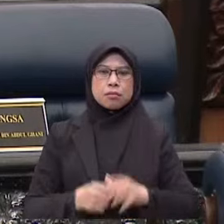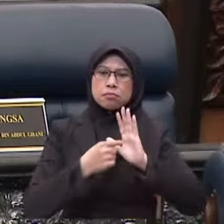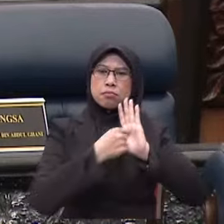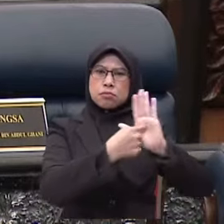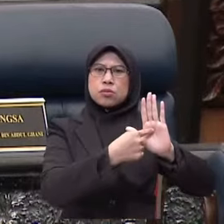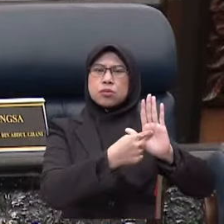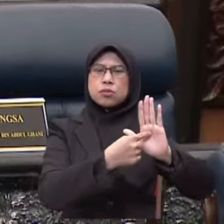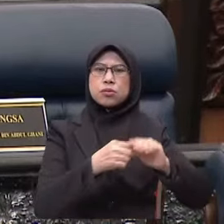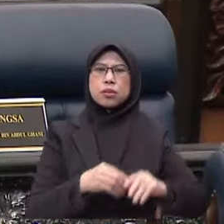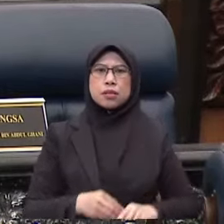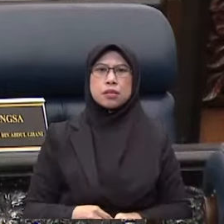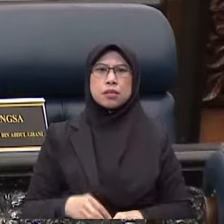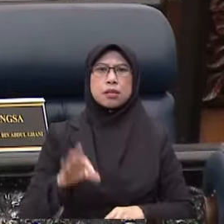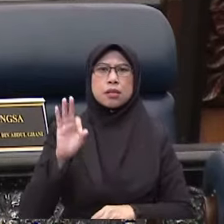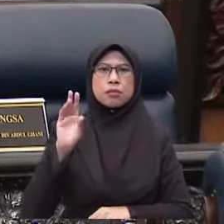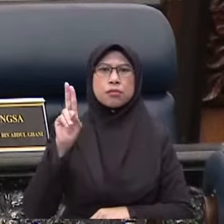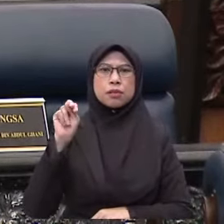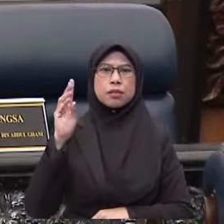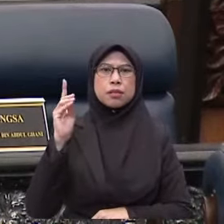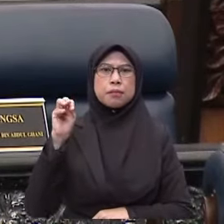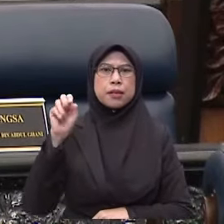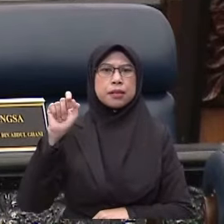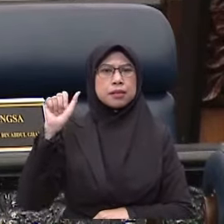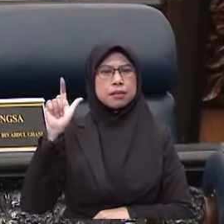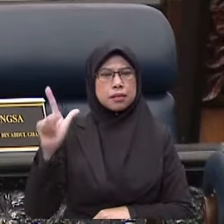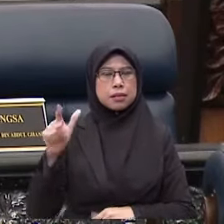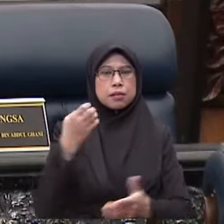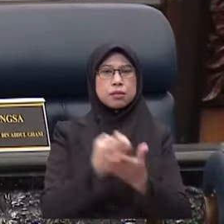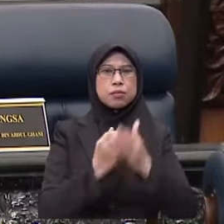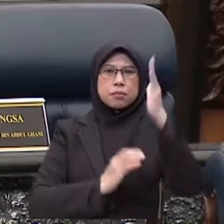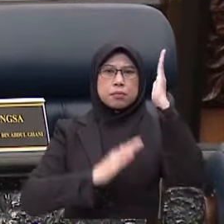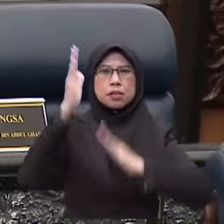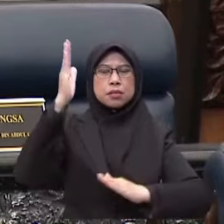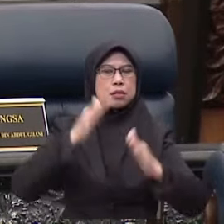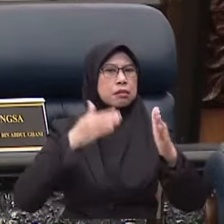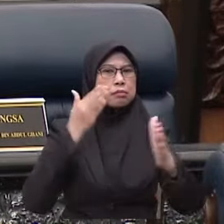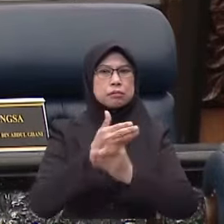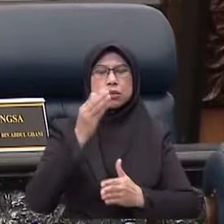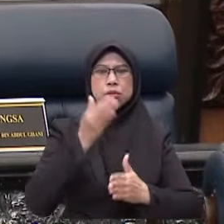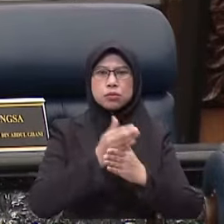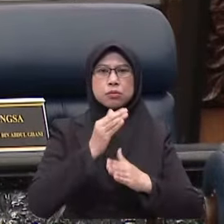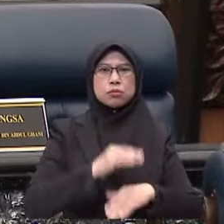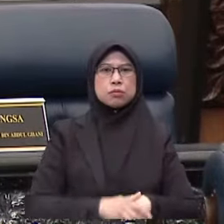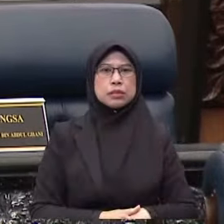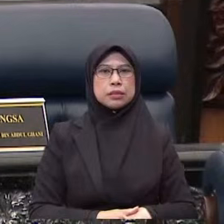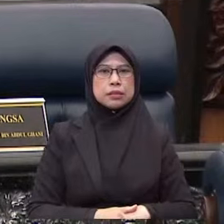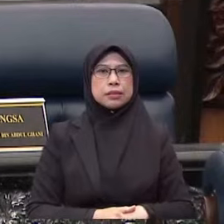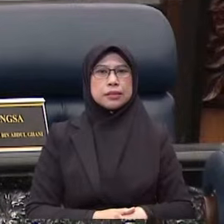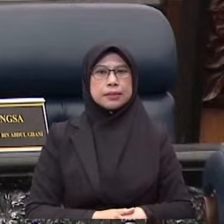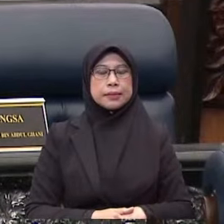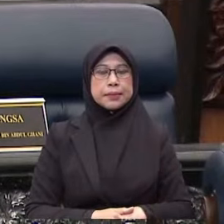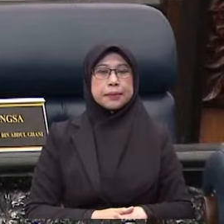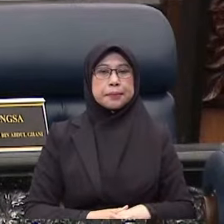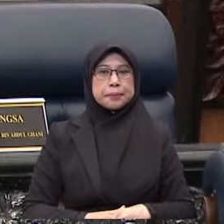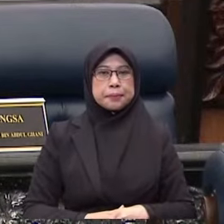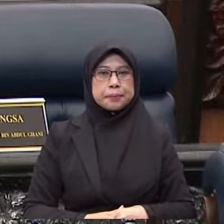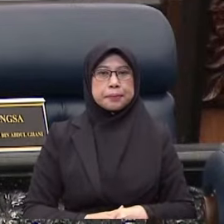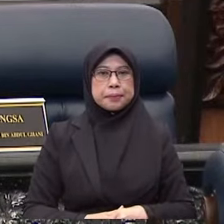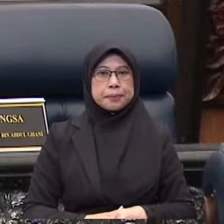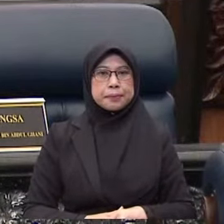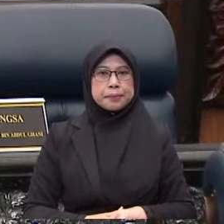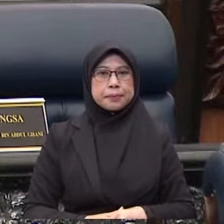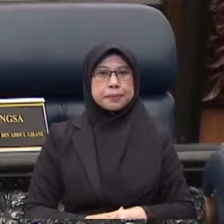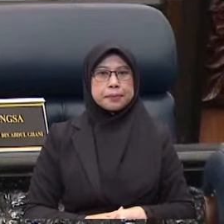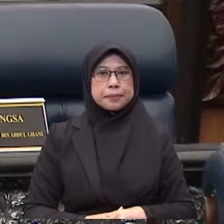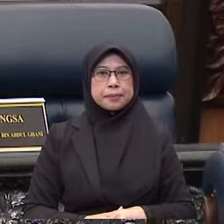fundamental ekonomi negara ini telah terjejas Kalau tidak dia tidak akan jadi perkara ini